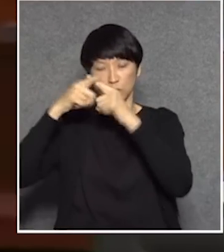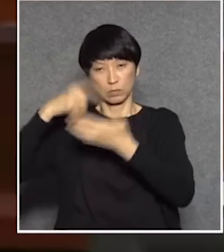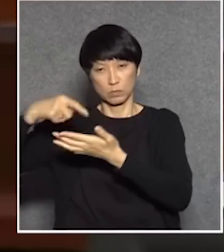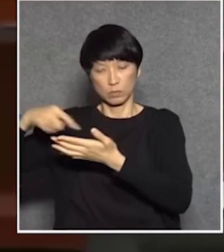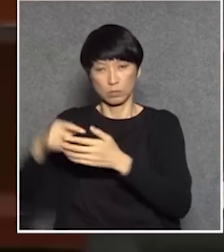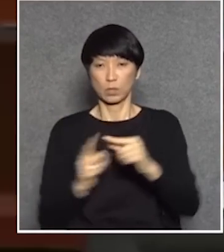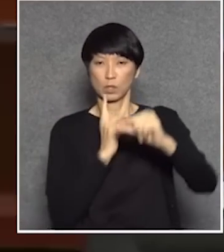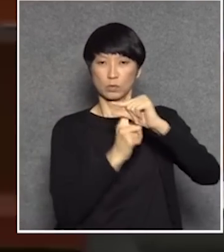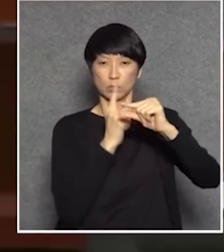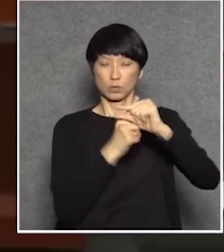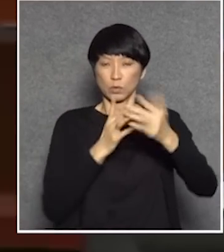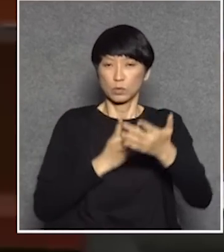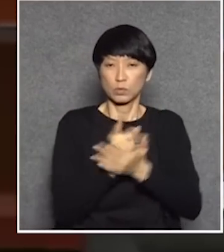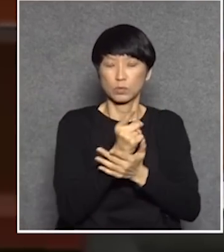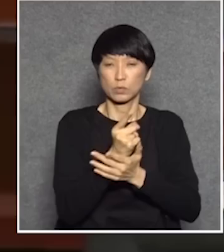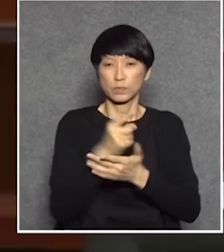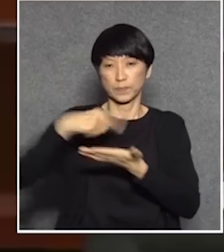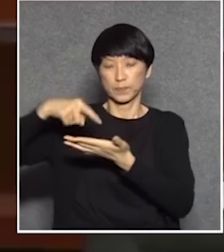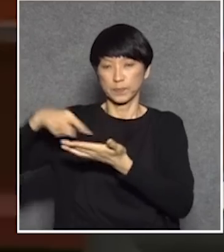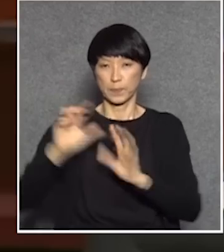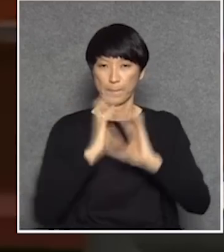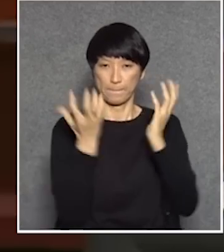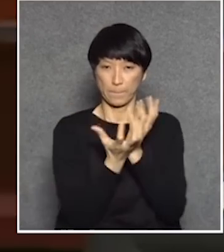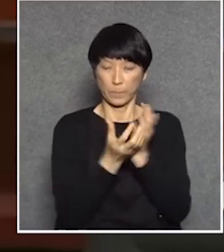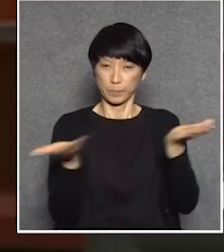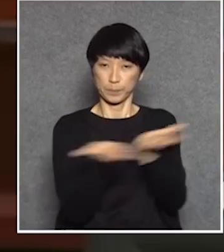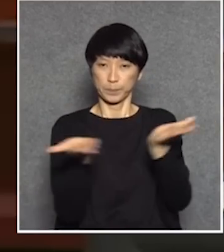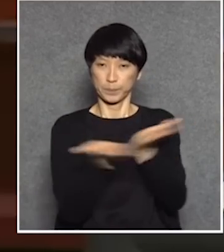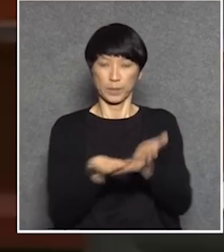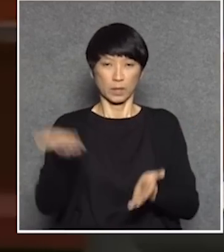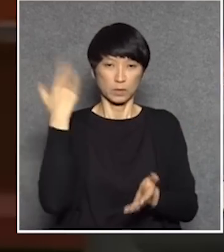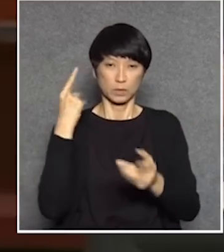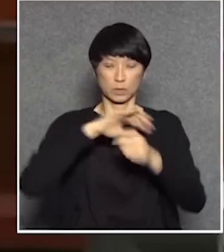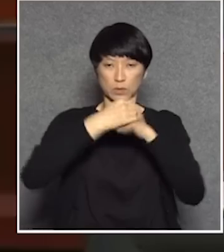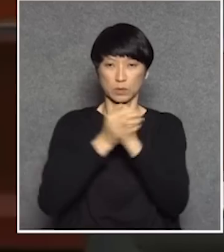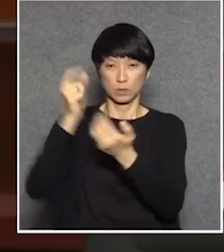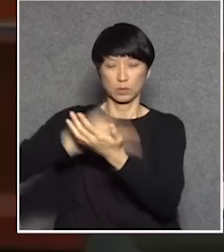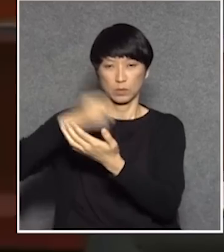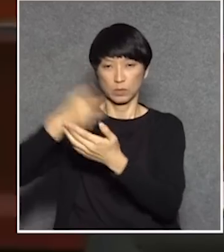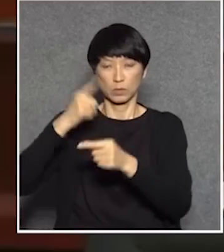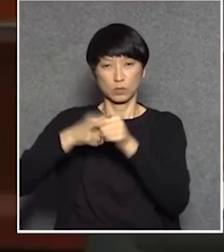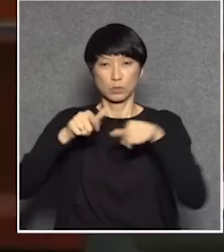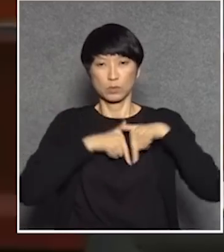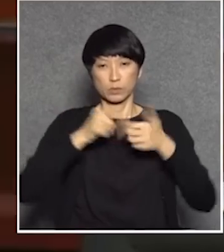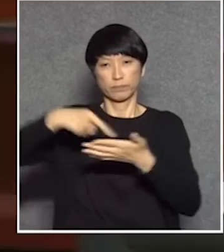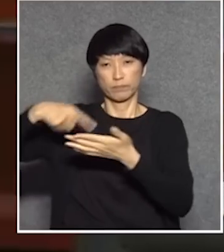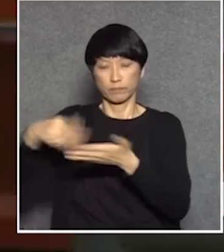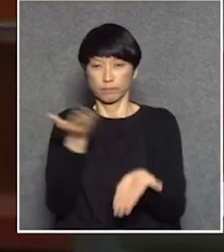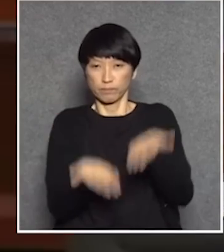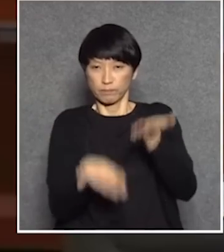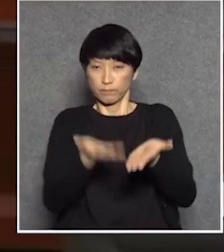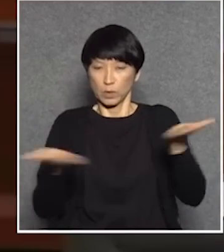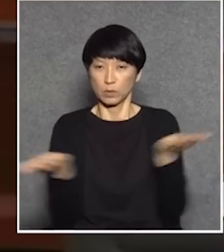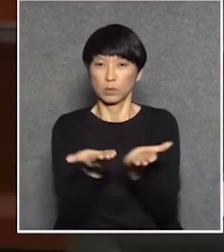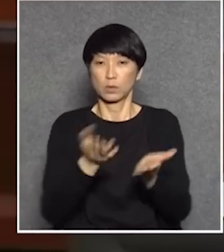立專業的調查機構，是吧？核對他們早前一國兩制研究中心所做的調查結果是不是吻合而已，